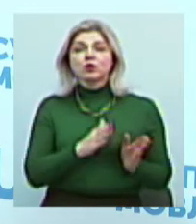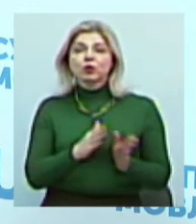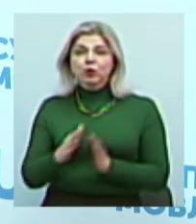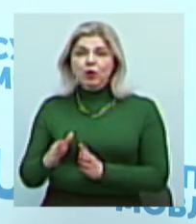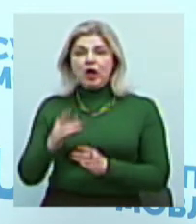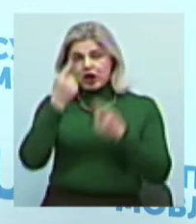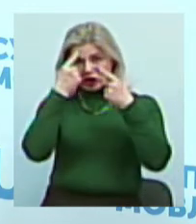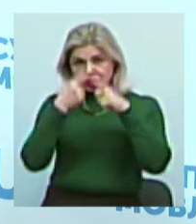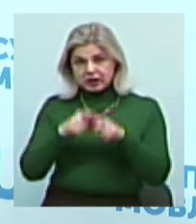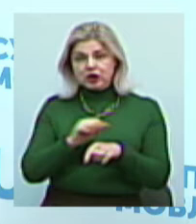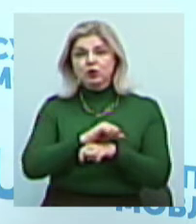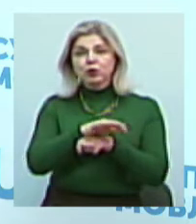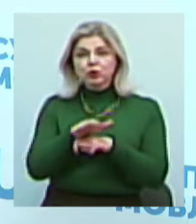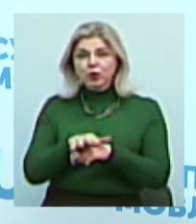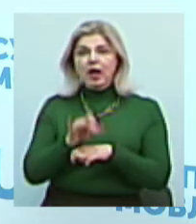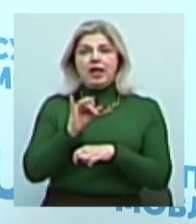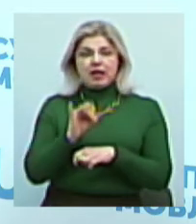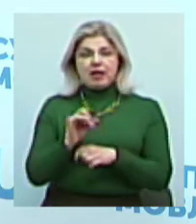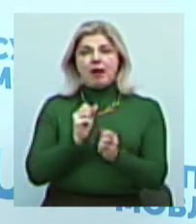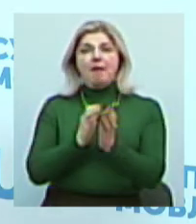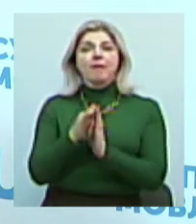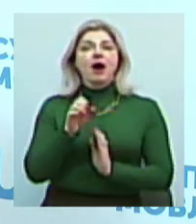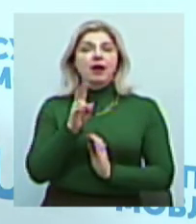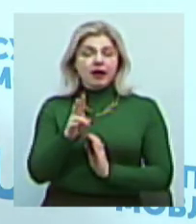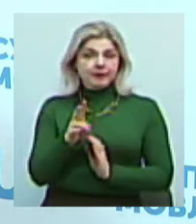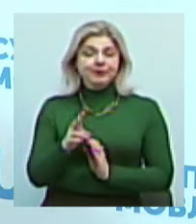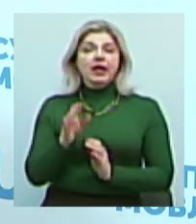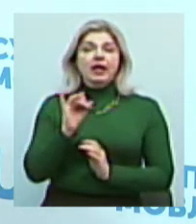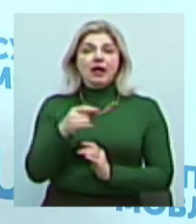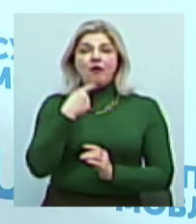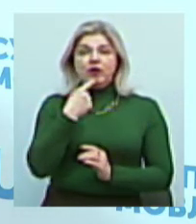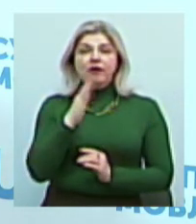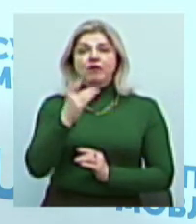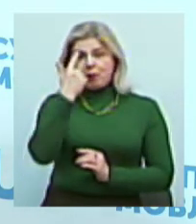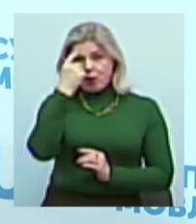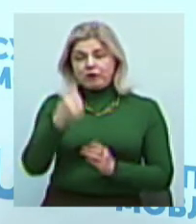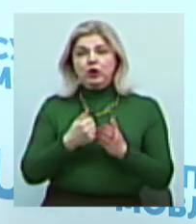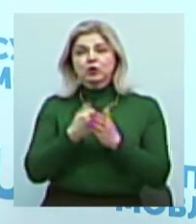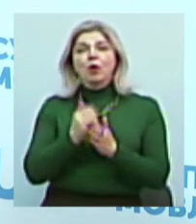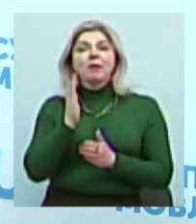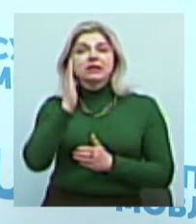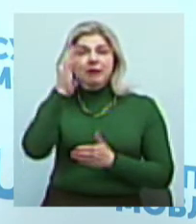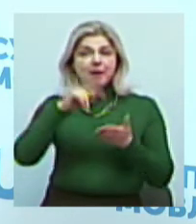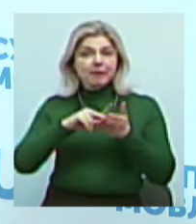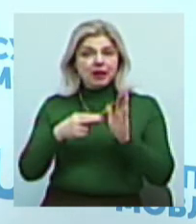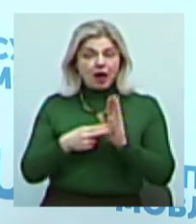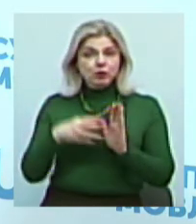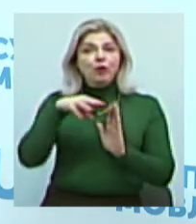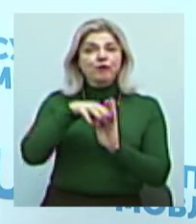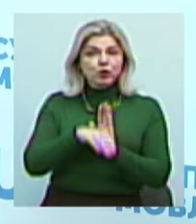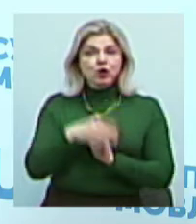інженерна інфраструктура, індустріальний парк. Загалом йдеться у повідомленні, до перспективного плану